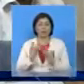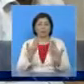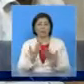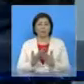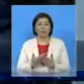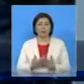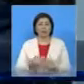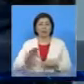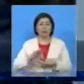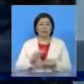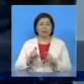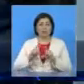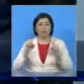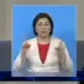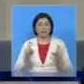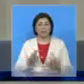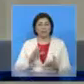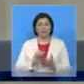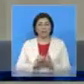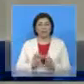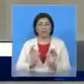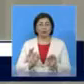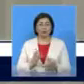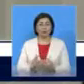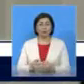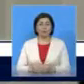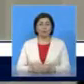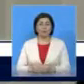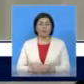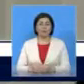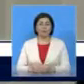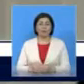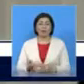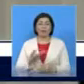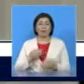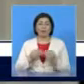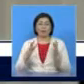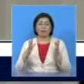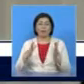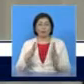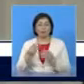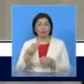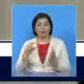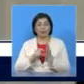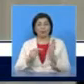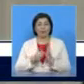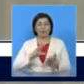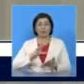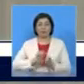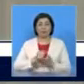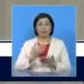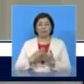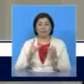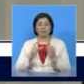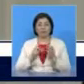сондай-ақ неке сарайын жалғалған қаншалықты дұрыс. Мы арендуем, да, помещение. Біз 15 кабинетті жалғалып отырмыз, жалпы ауданы